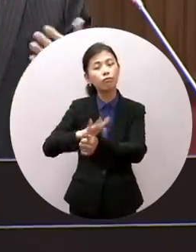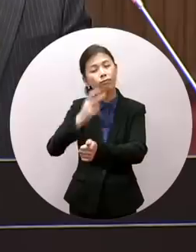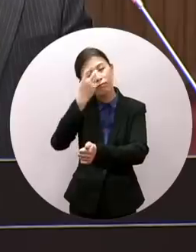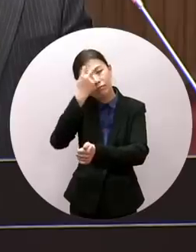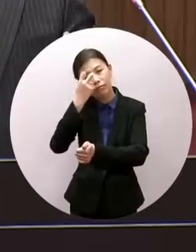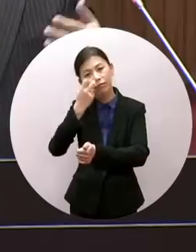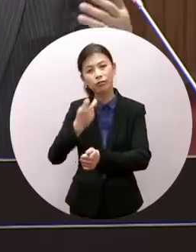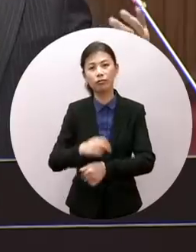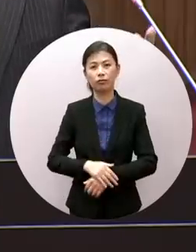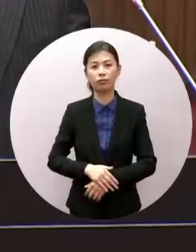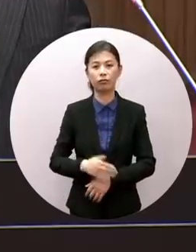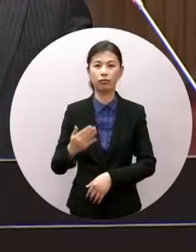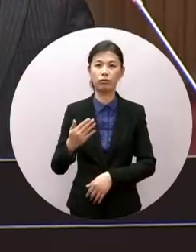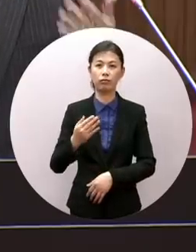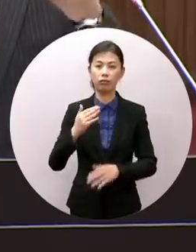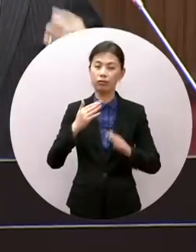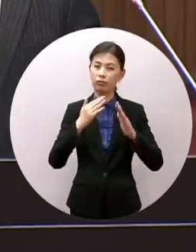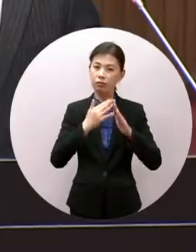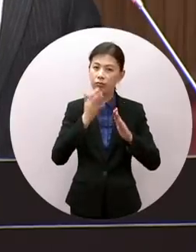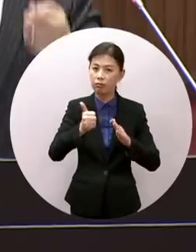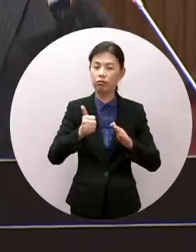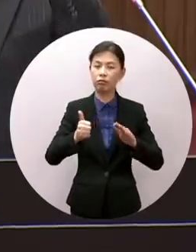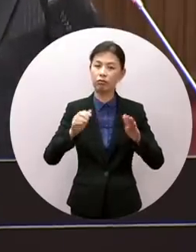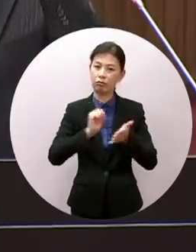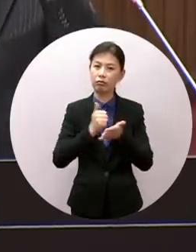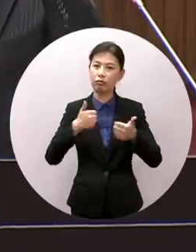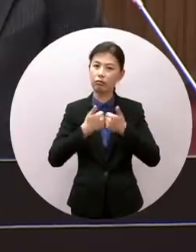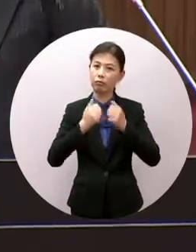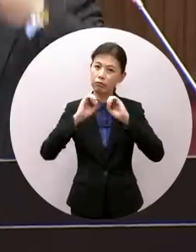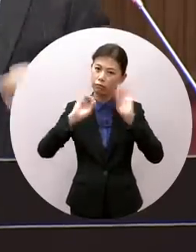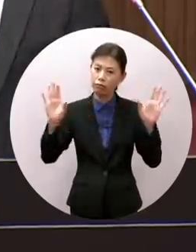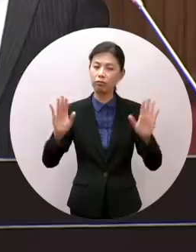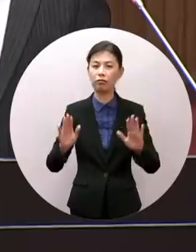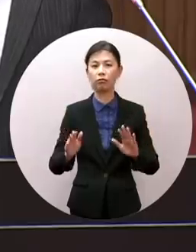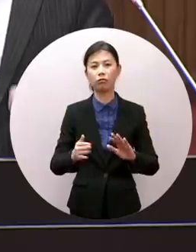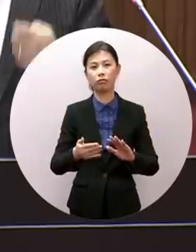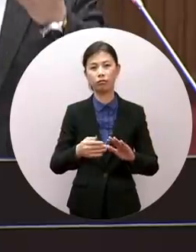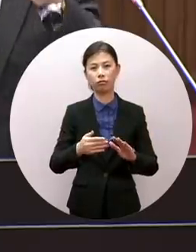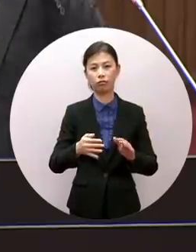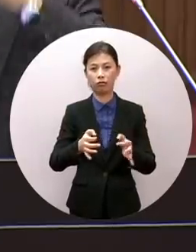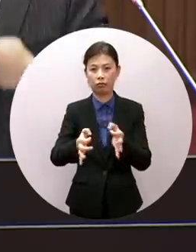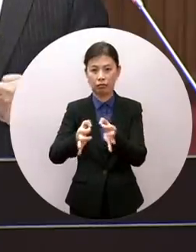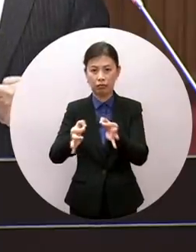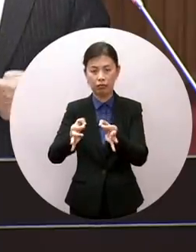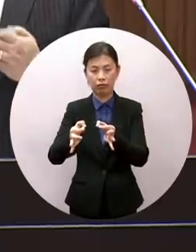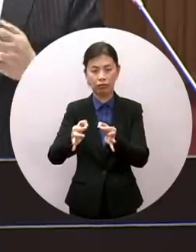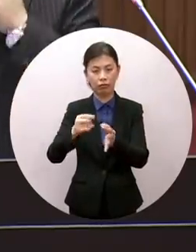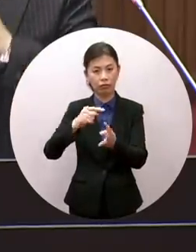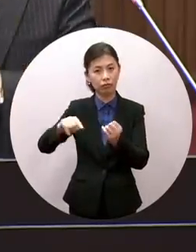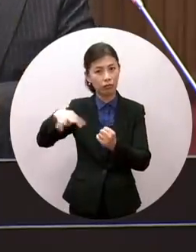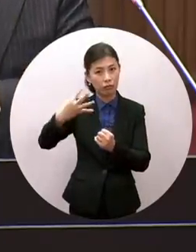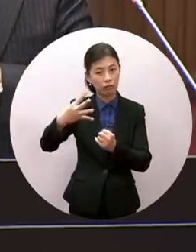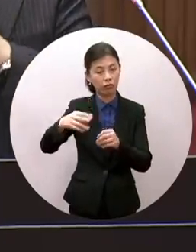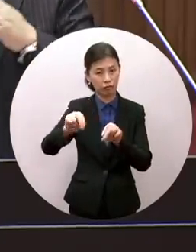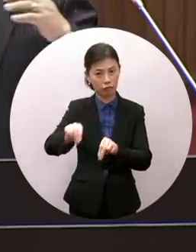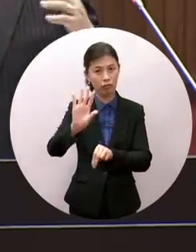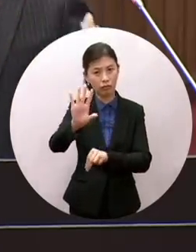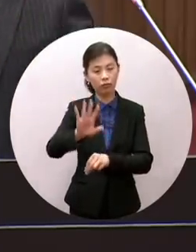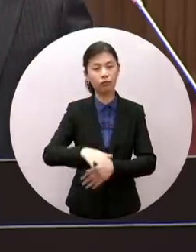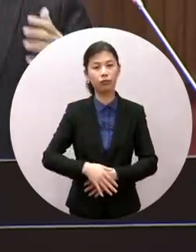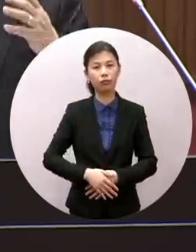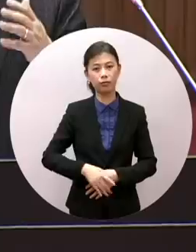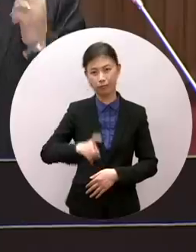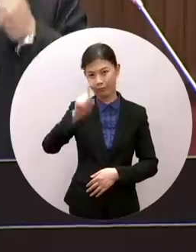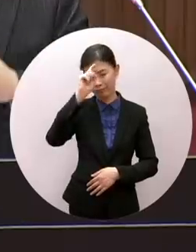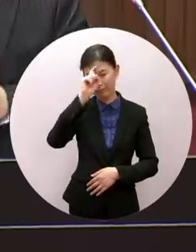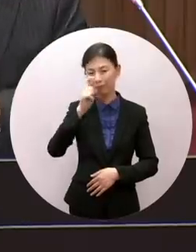哦，花次长，他有出来开记者会，他做了400多家的业者哦来签约，那签约以后，希望这个